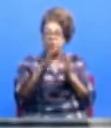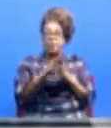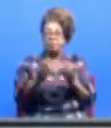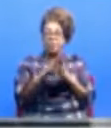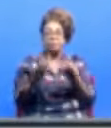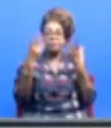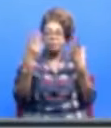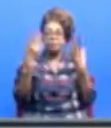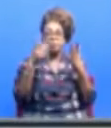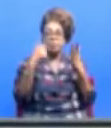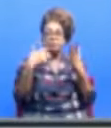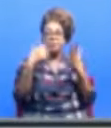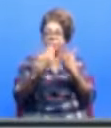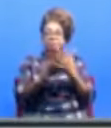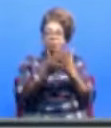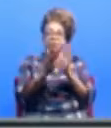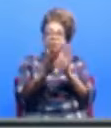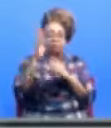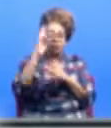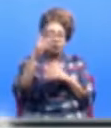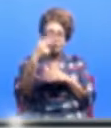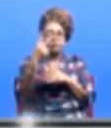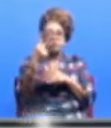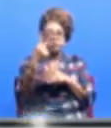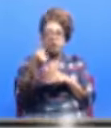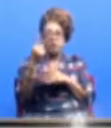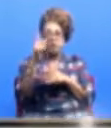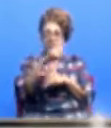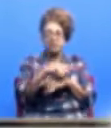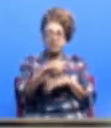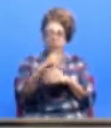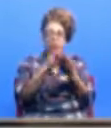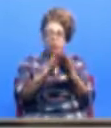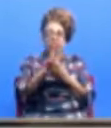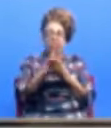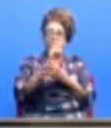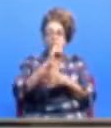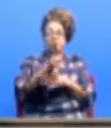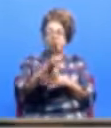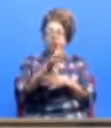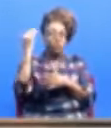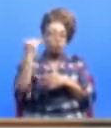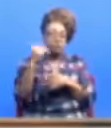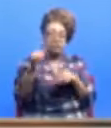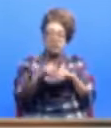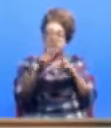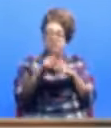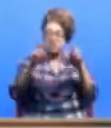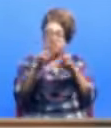gesi wanazuiliwa na polisi kwa siku 21 kupitia amri ya mahakama, huku